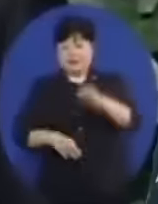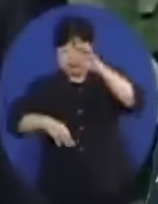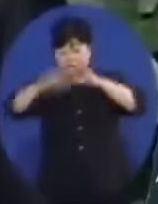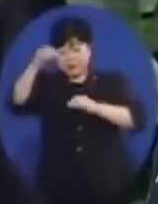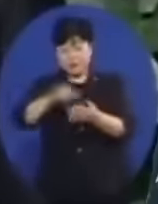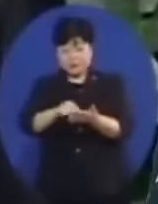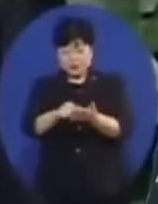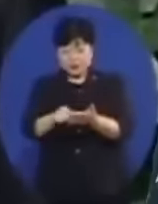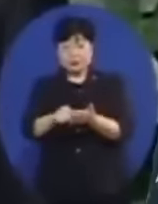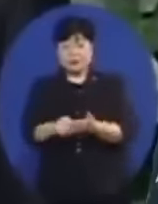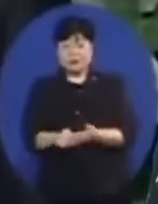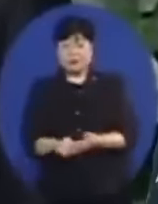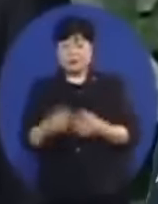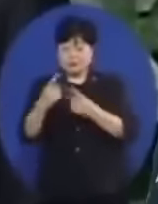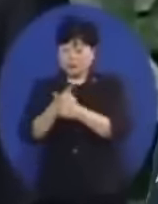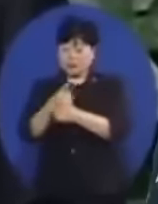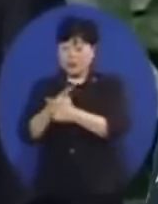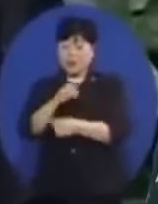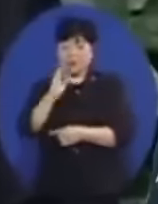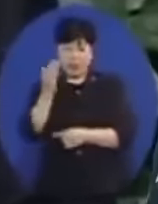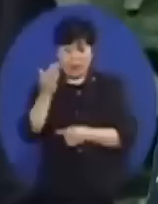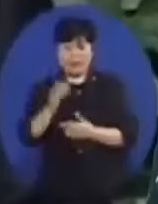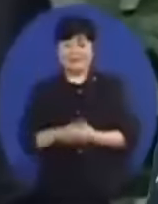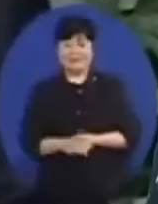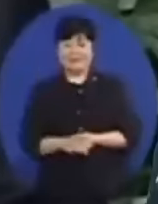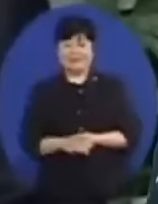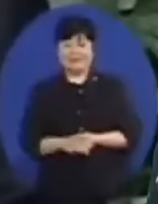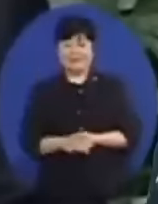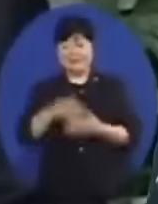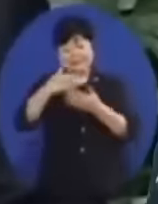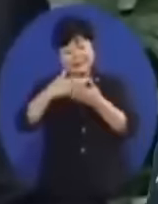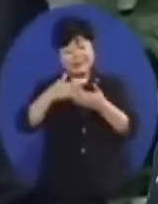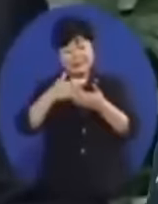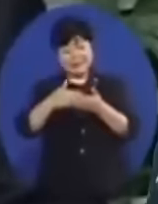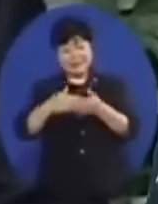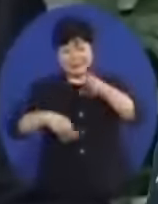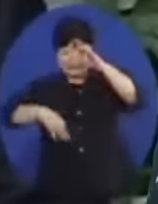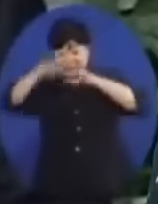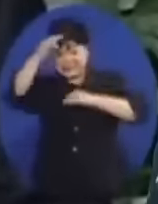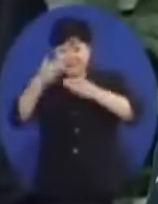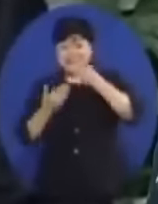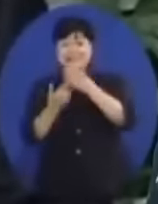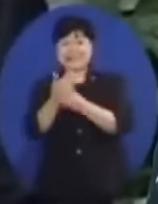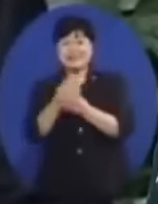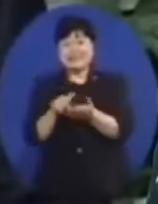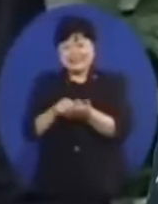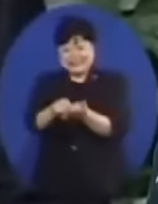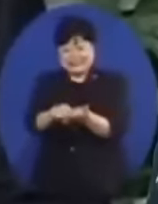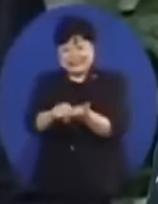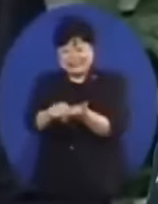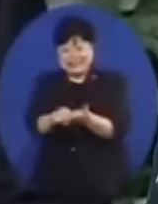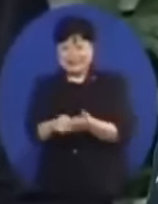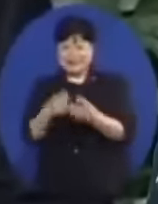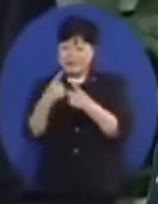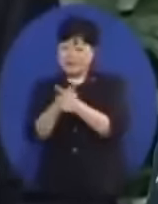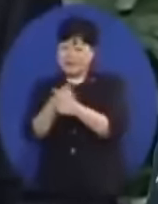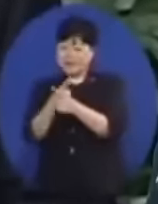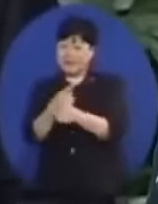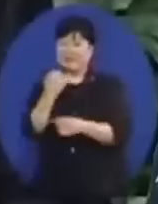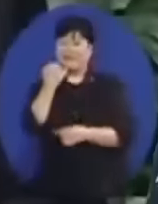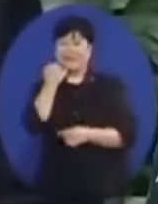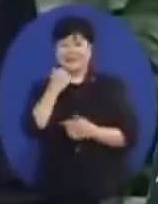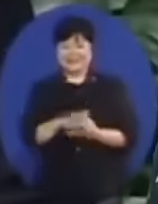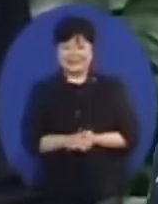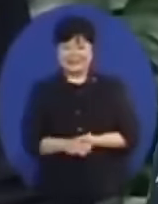새로 할 수 있고, 대상을 하는 사람은 대상을 하다가 잘못하면 지우개로 치어서 새로 대상을 하는 것입니다.